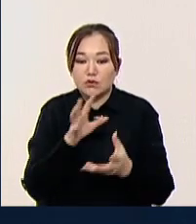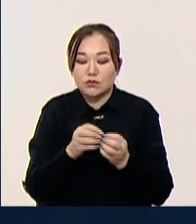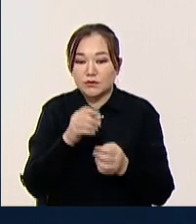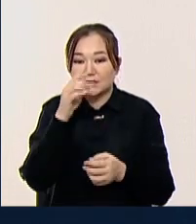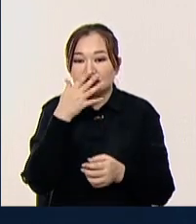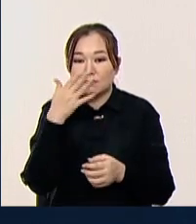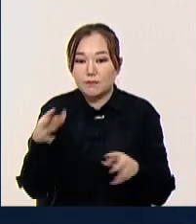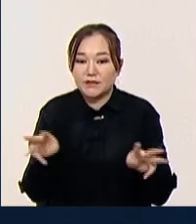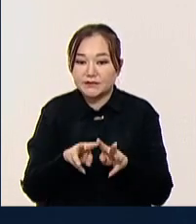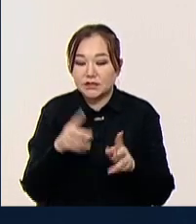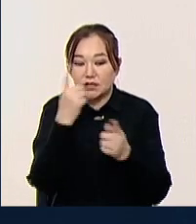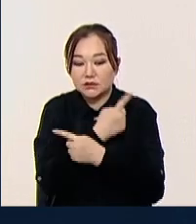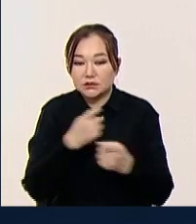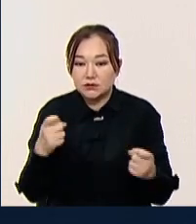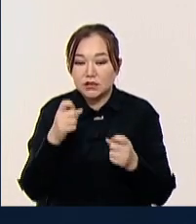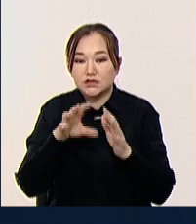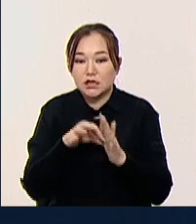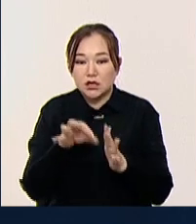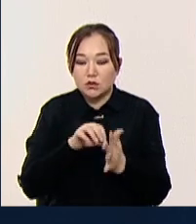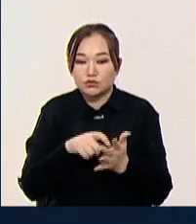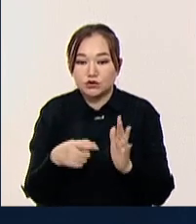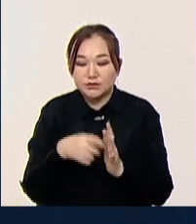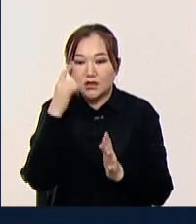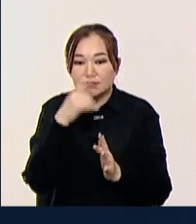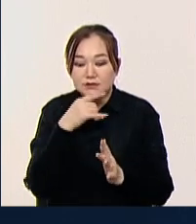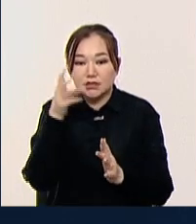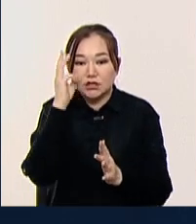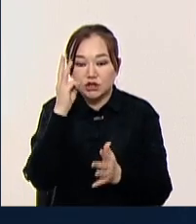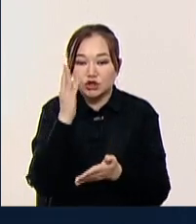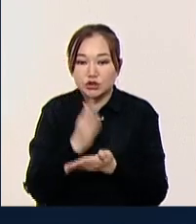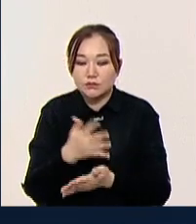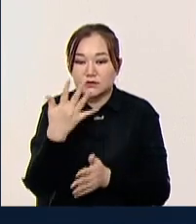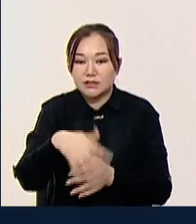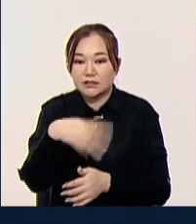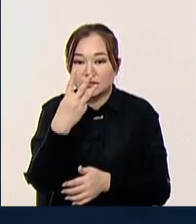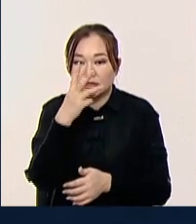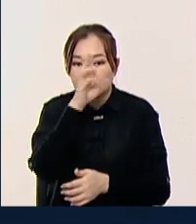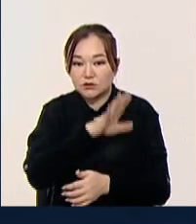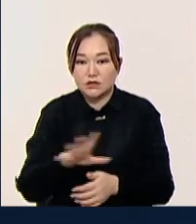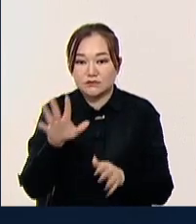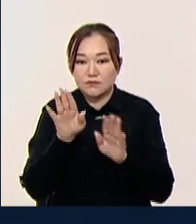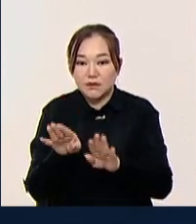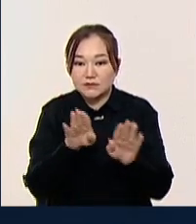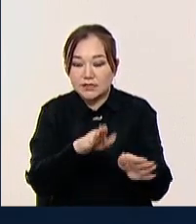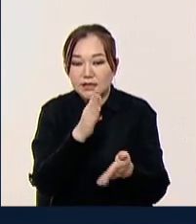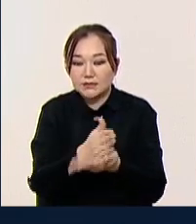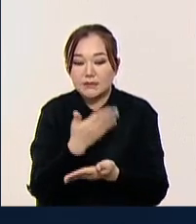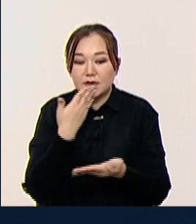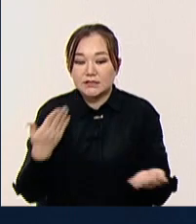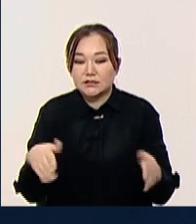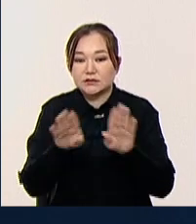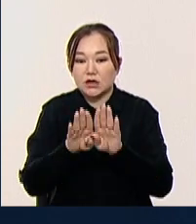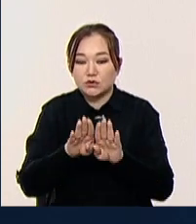сыртқы істер министрлігінің мәліметінше, сайлау учаскелері Қазақстан елшілігі бар 23 мемлекетте орналасқан. Ең соңғы жабылатын